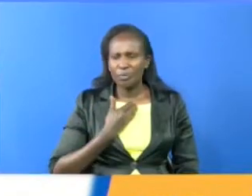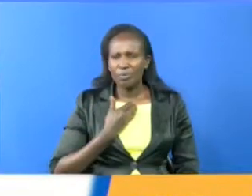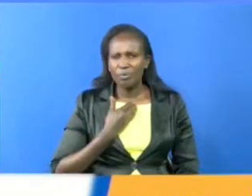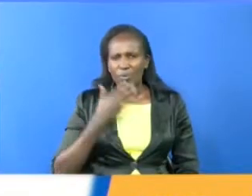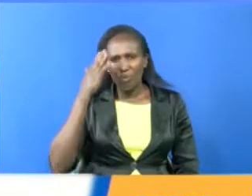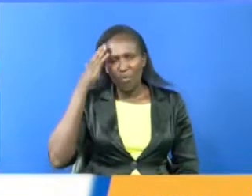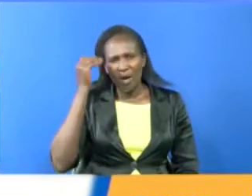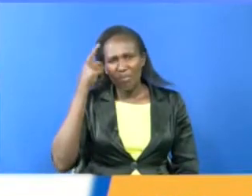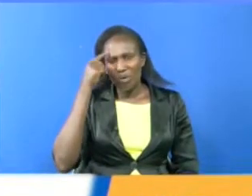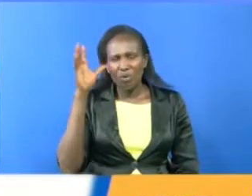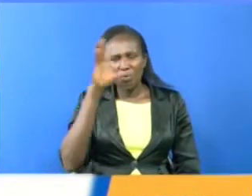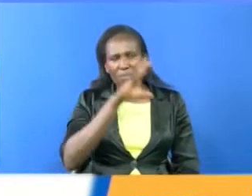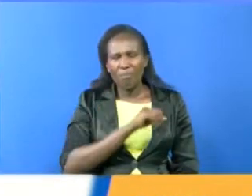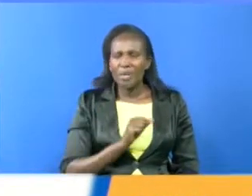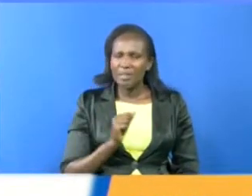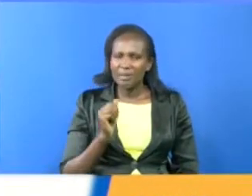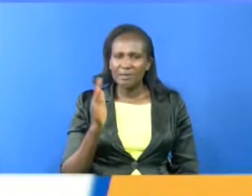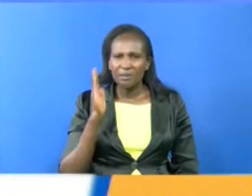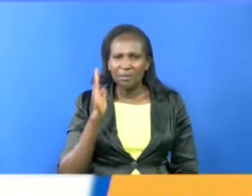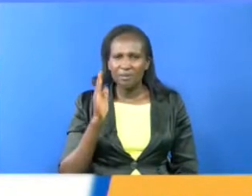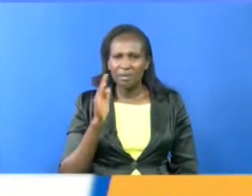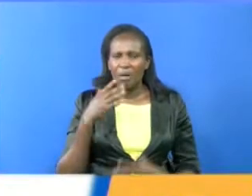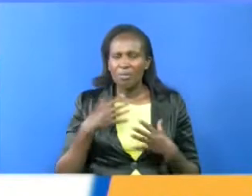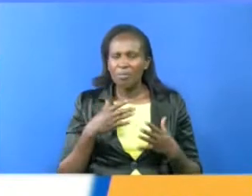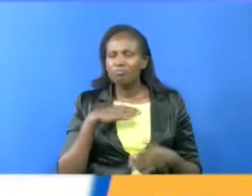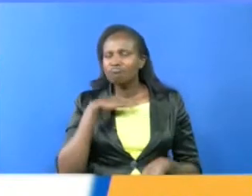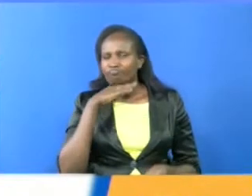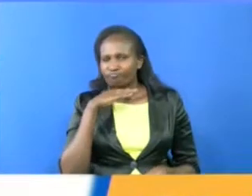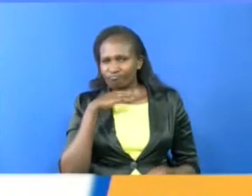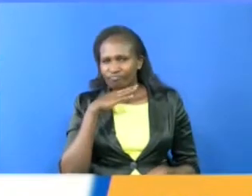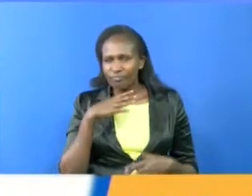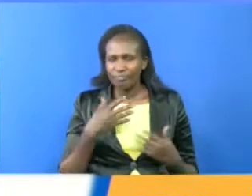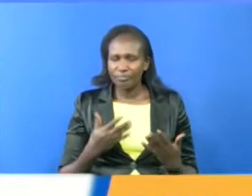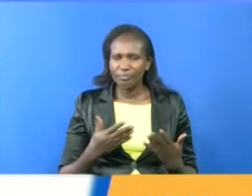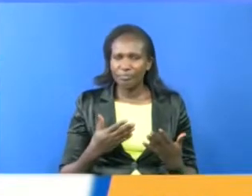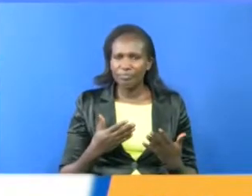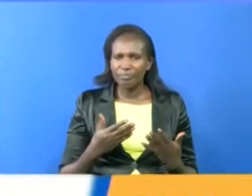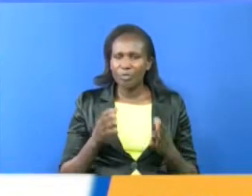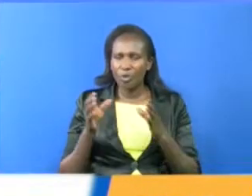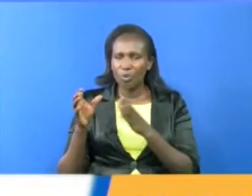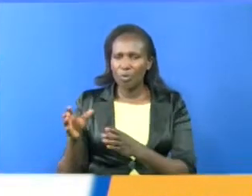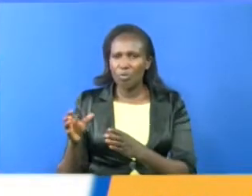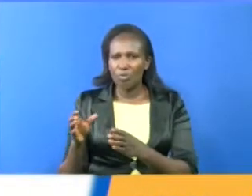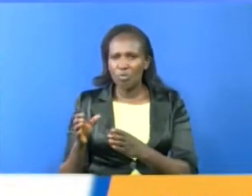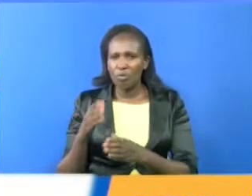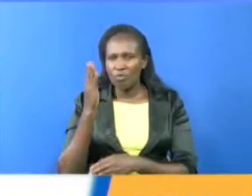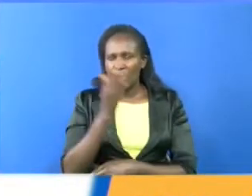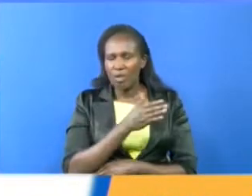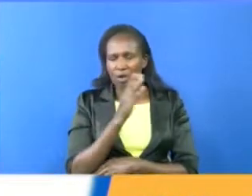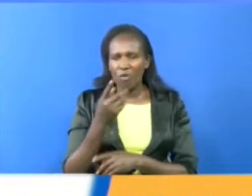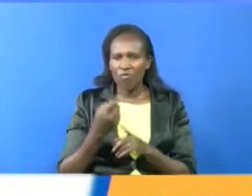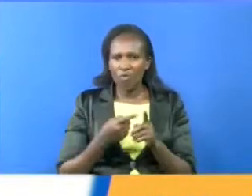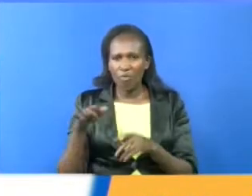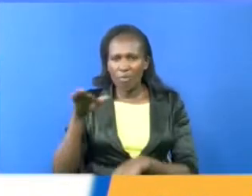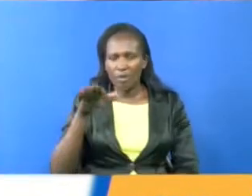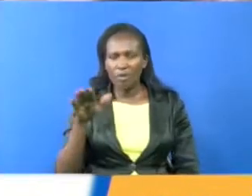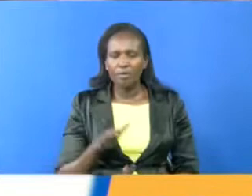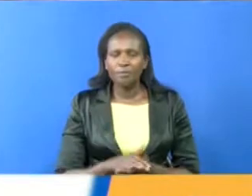usalama baada ya watu sita kuripotiwa kufa katika hali isiyojulikana mikononi mwa kikundi cha wahalifu kutoka eneo